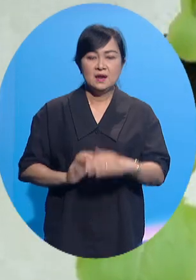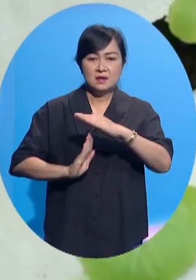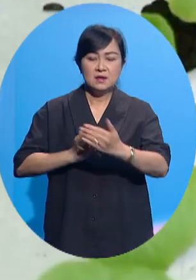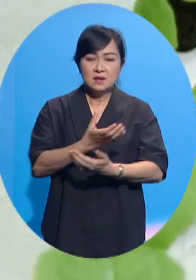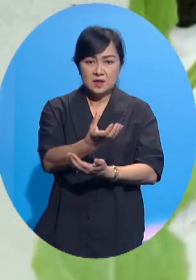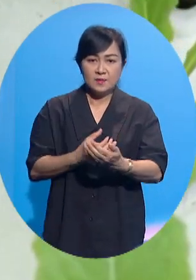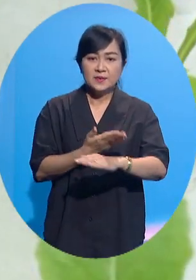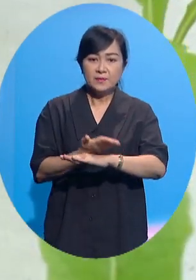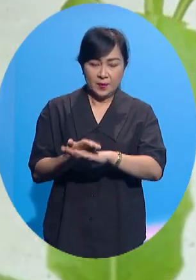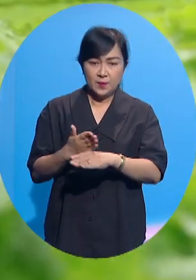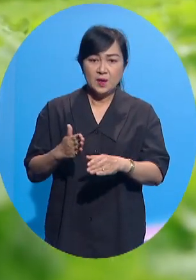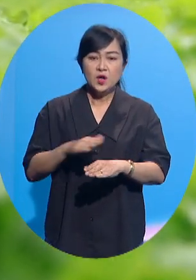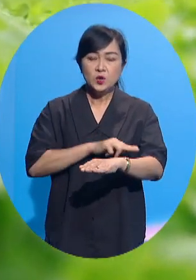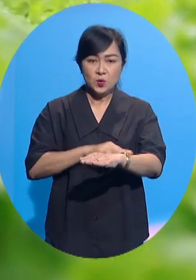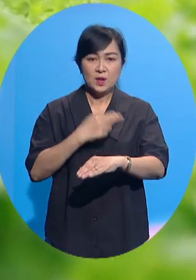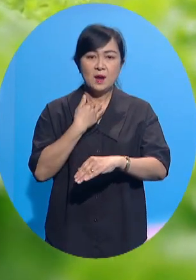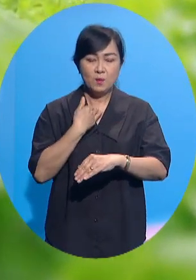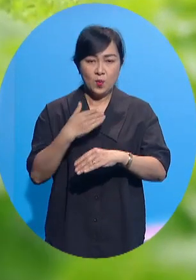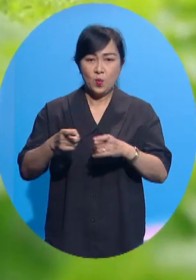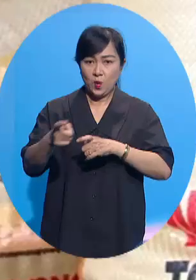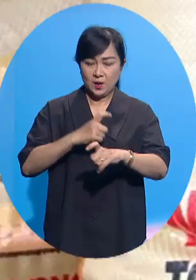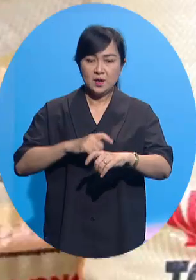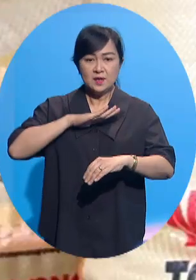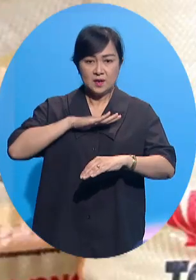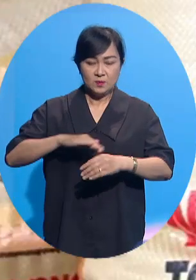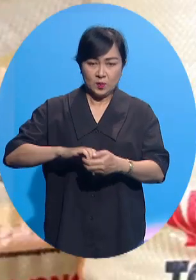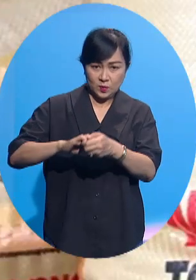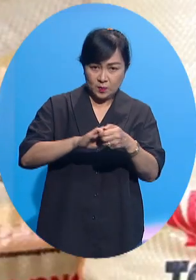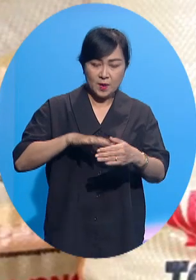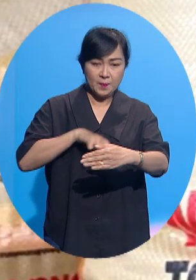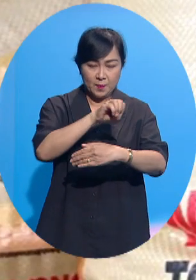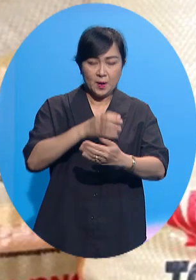ngừng nhập khẩu sản phẩm này nhiều chuyên gia cũng mong muốn cơ quan quản lý cần kiểm soát chặt chẽ hơn phân bón nhập khẩu